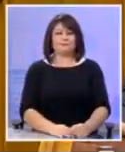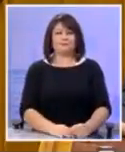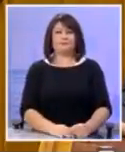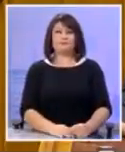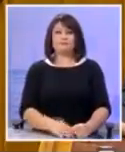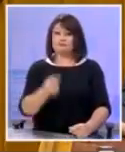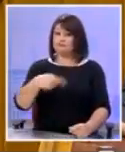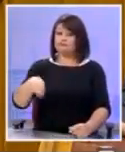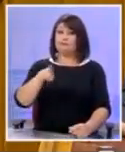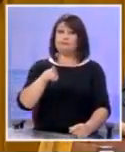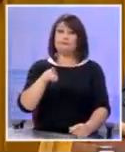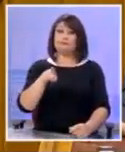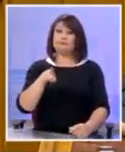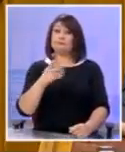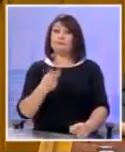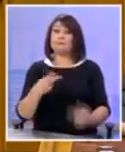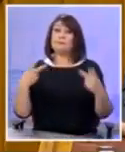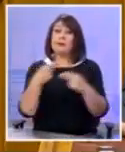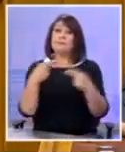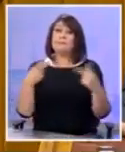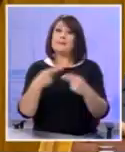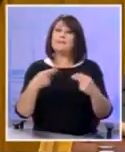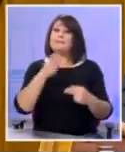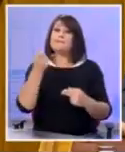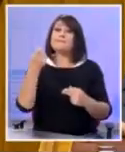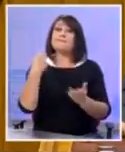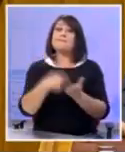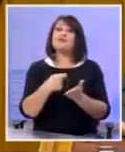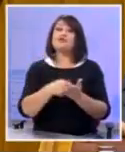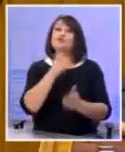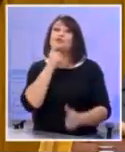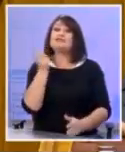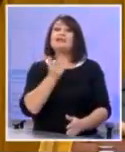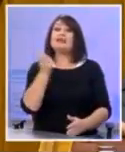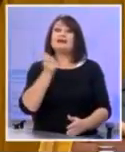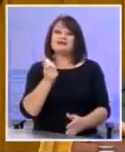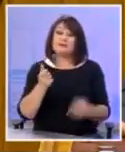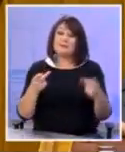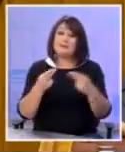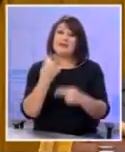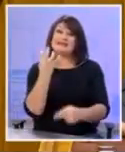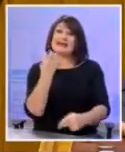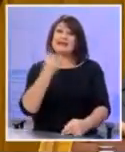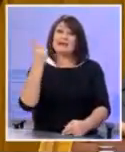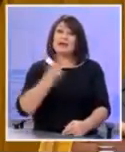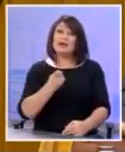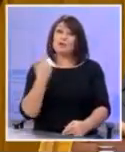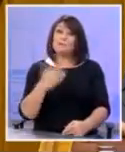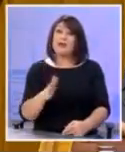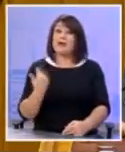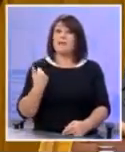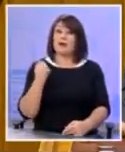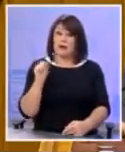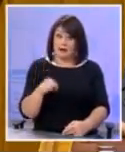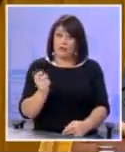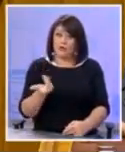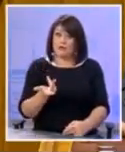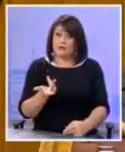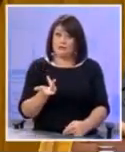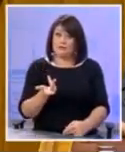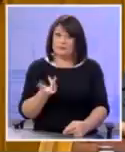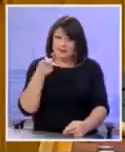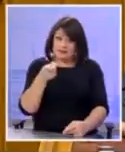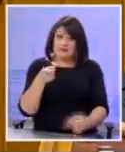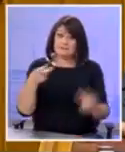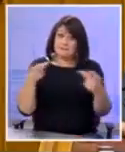Εσείς δεν ήσασταν αυτοί που κάνατε τις περικοπές στους μισθούς και στις συντάξεις κατά 40%, ναι ή όχι?